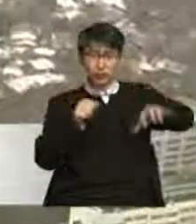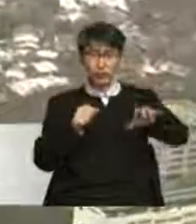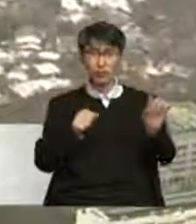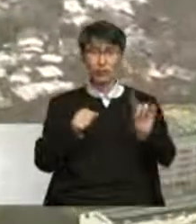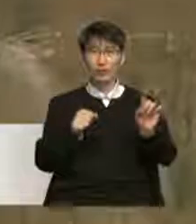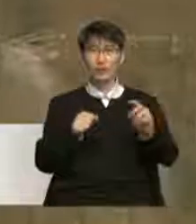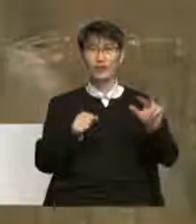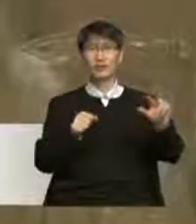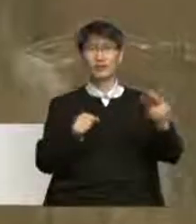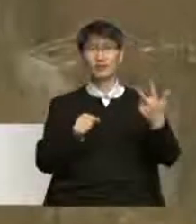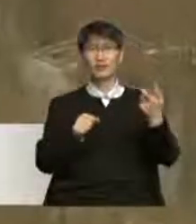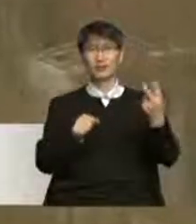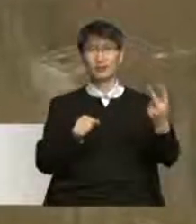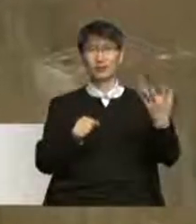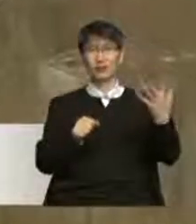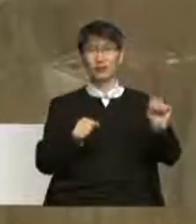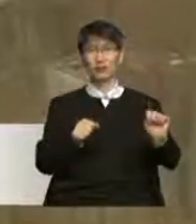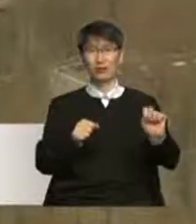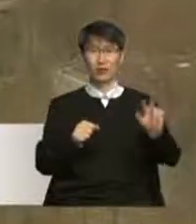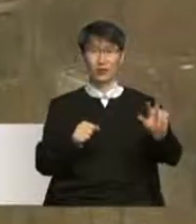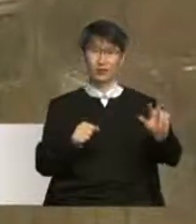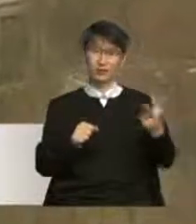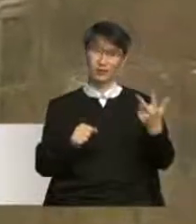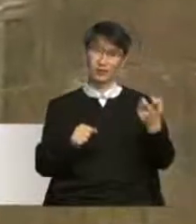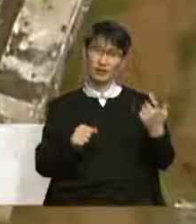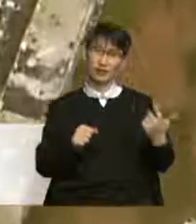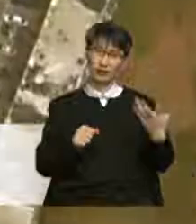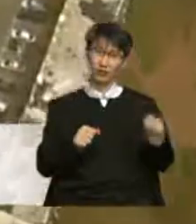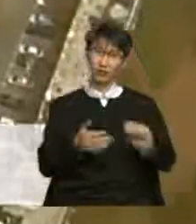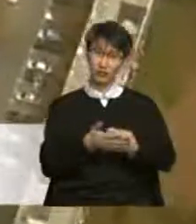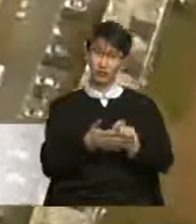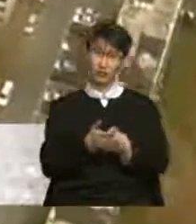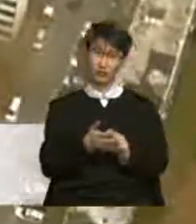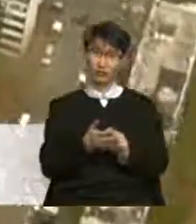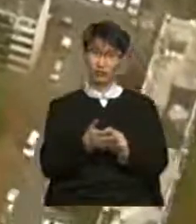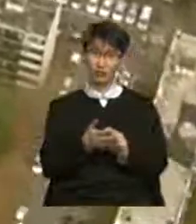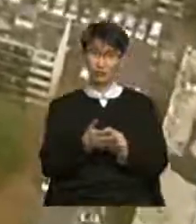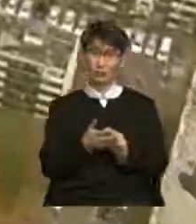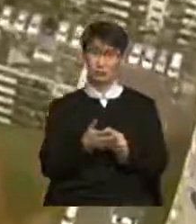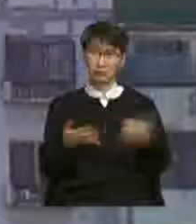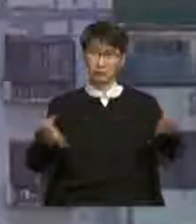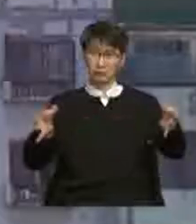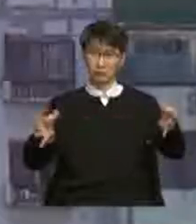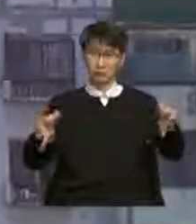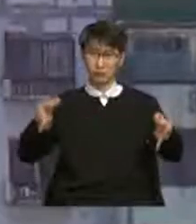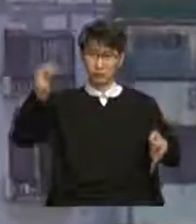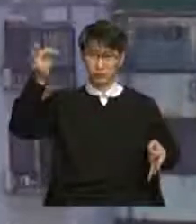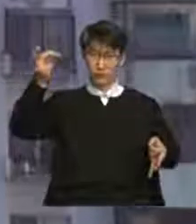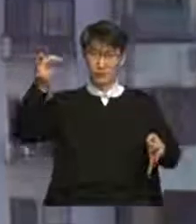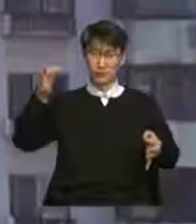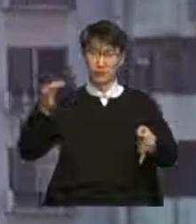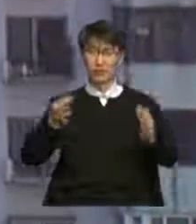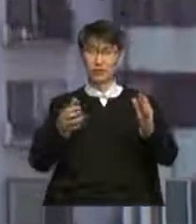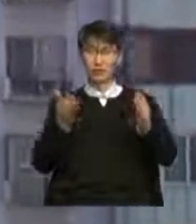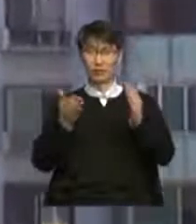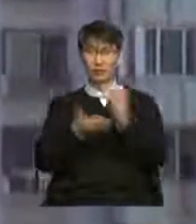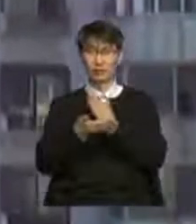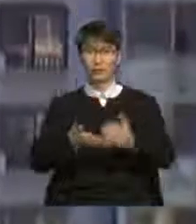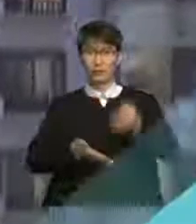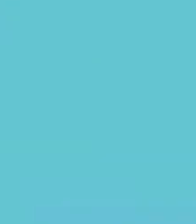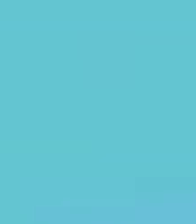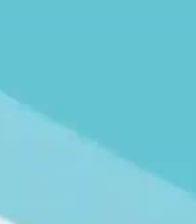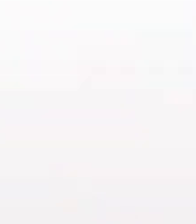각각 770 2억 원과 770 6억 원을 기록해 공동 과세 비중 상향이 불가피하다 고 덧붙였습니다